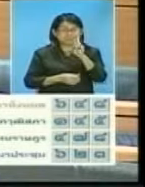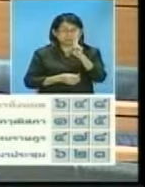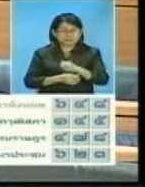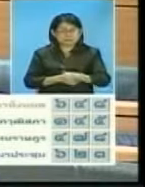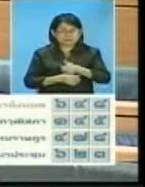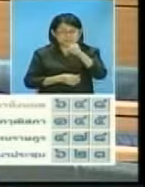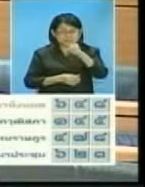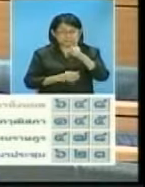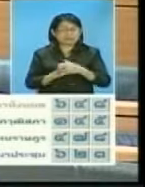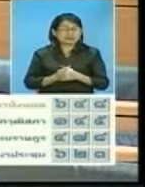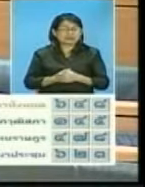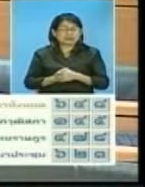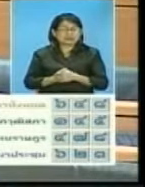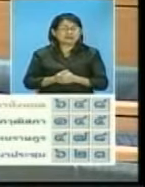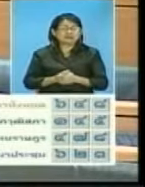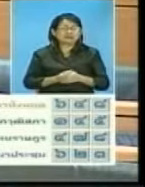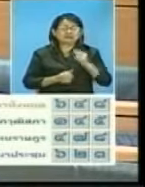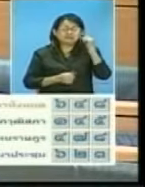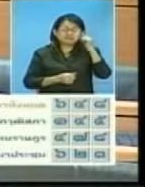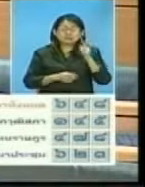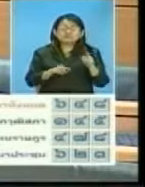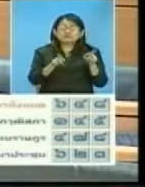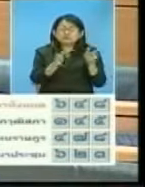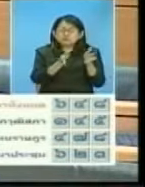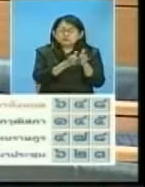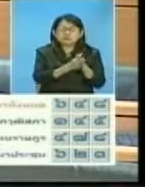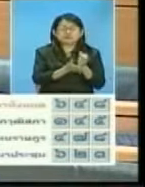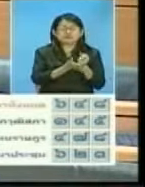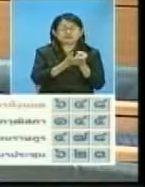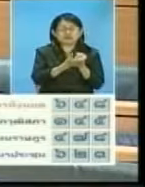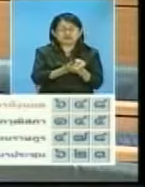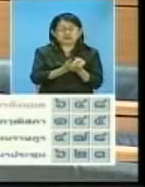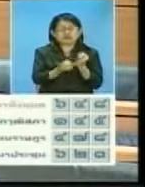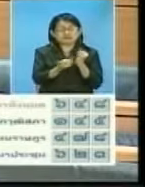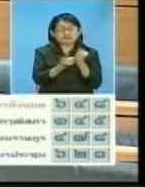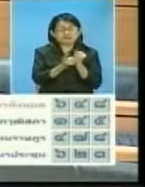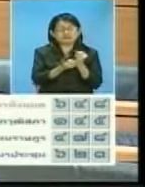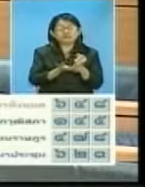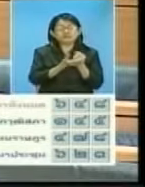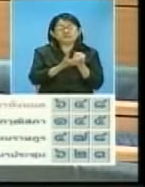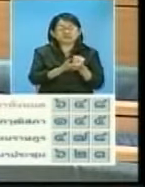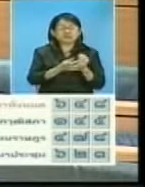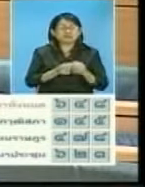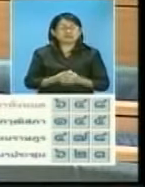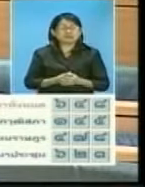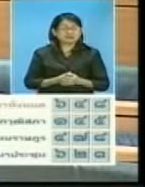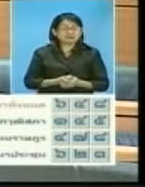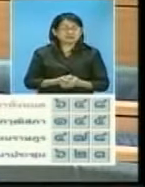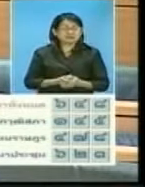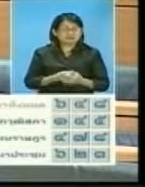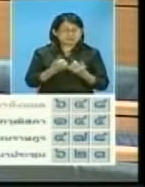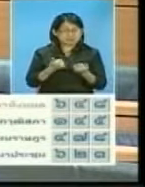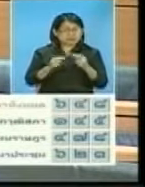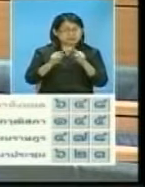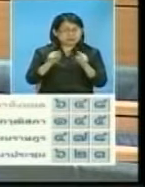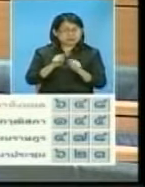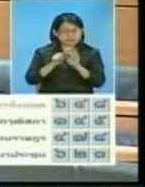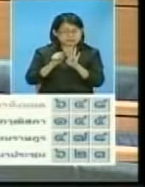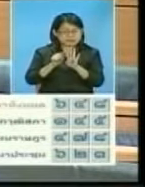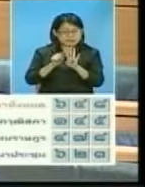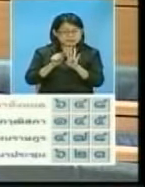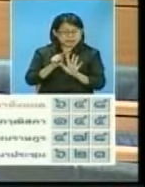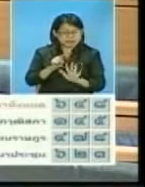สมาชิกร่างรัฐธรรมนูญก็จะมีจิตใจที่โน้มเอียงเข้าไปช่วยเหลือเกื้อกูลกันได้เพราะนั้นทั้งวงเล็บ4กับ5